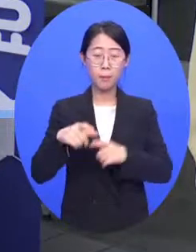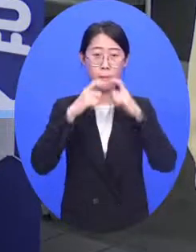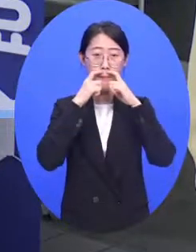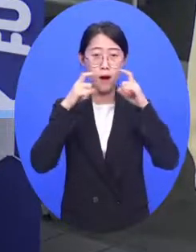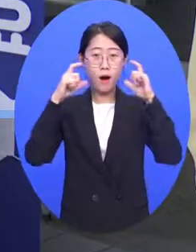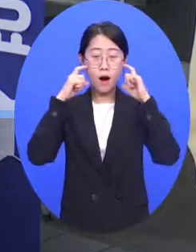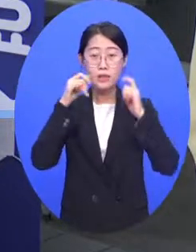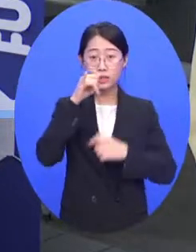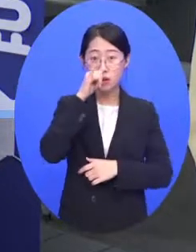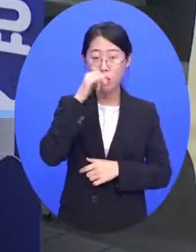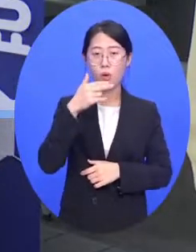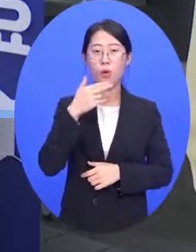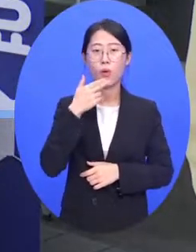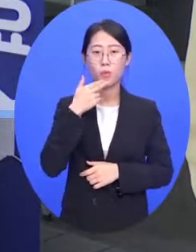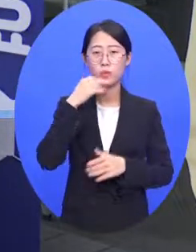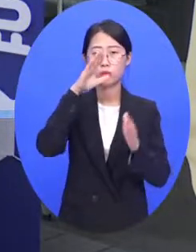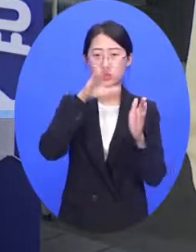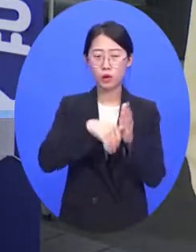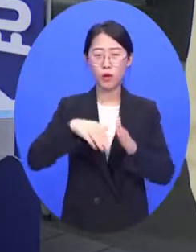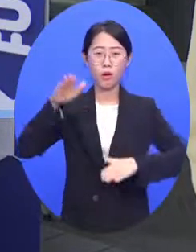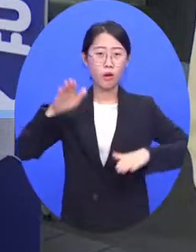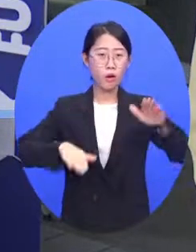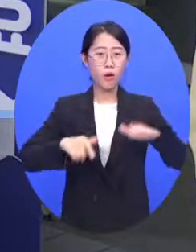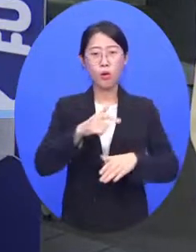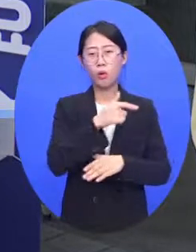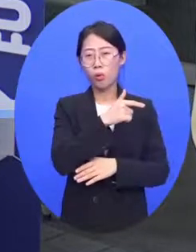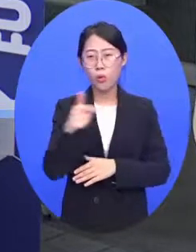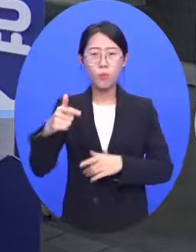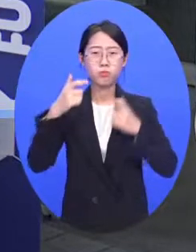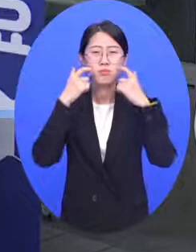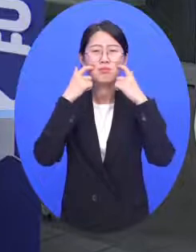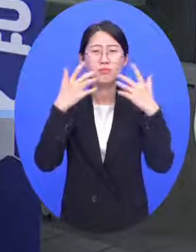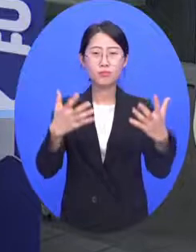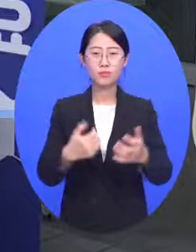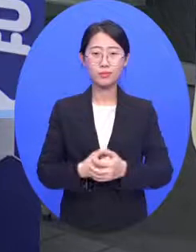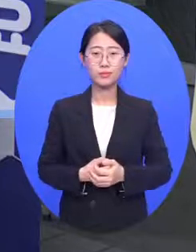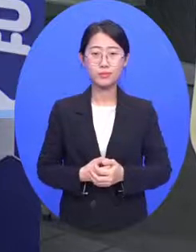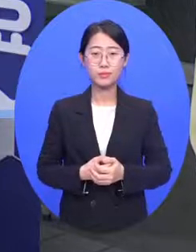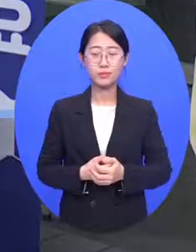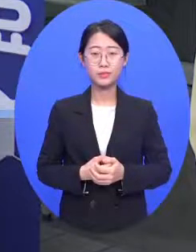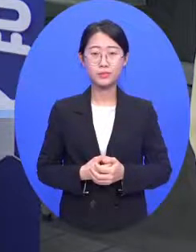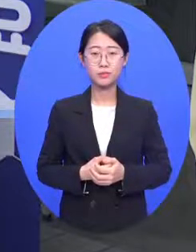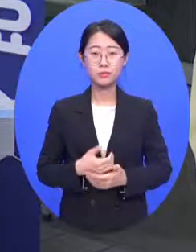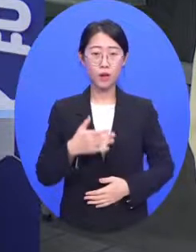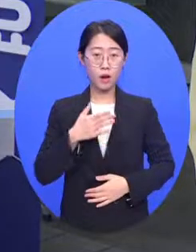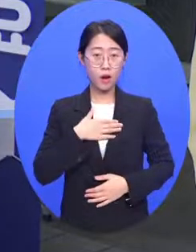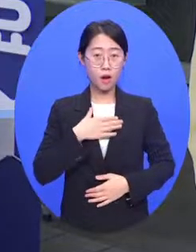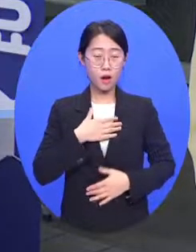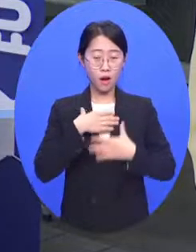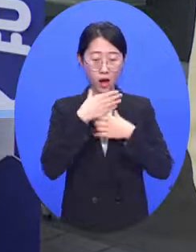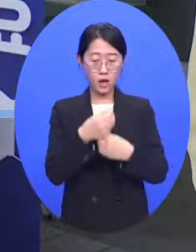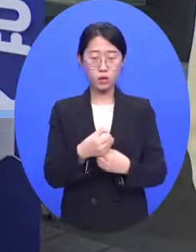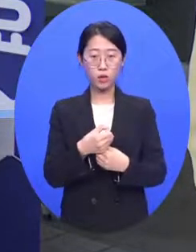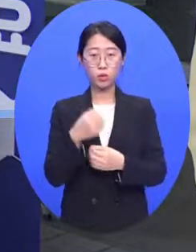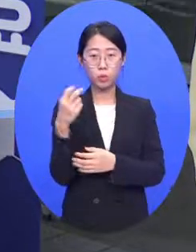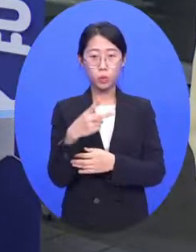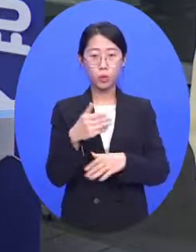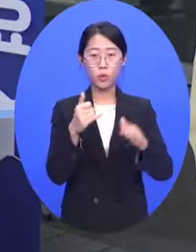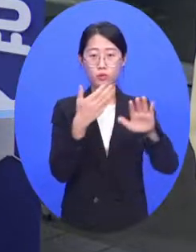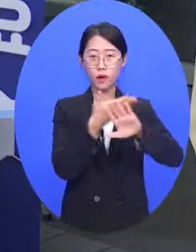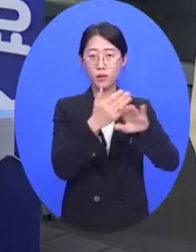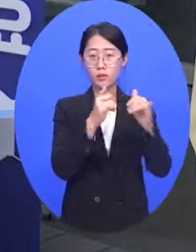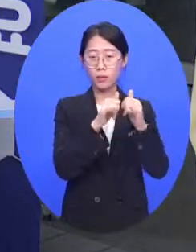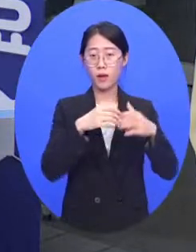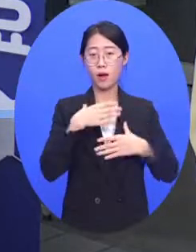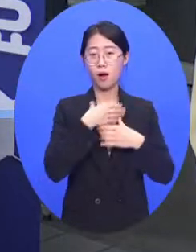귀찮아도 마스크를 착용할 때와 안 할 때의 차이가 명확하다면 우리는 자신의 안전을